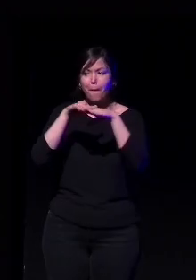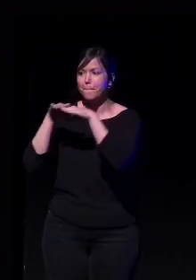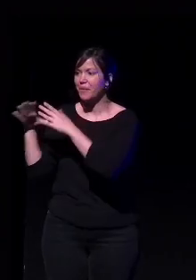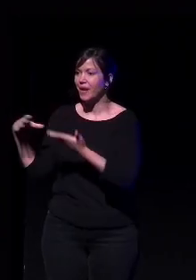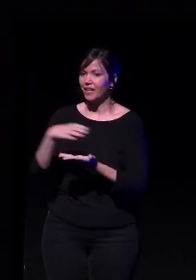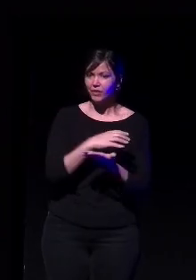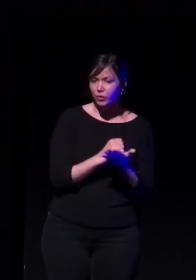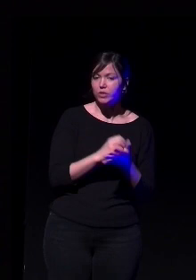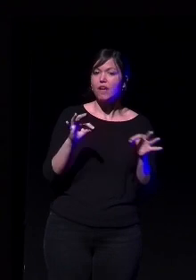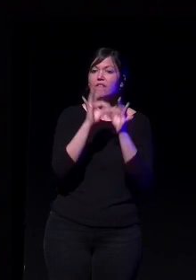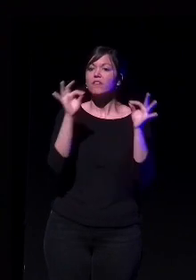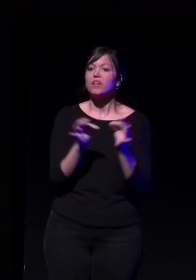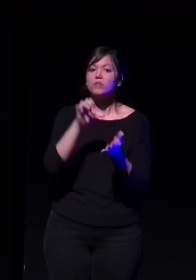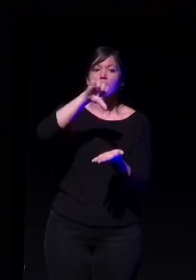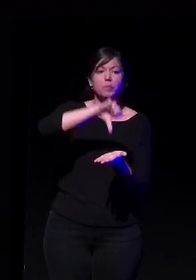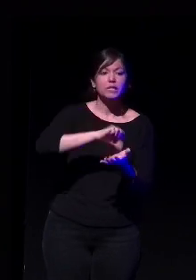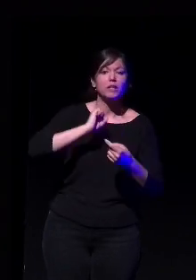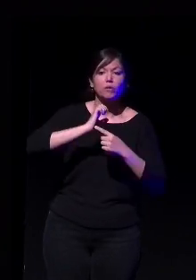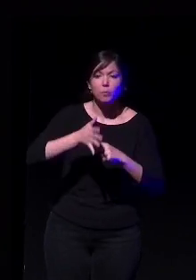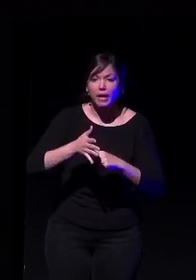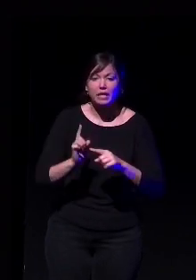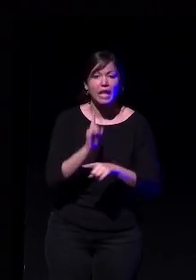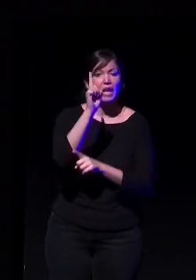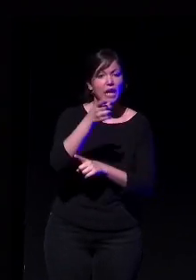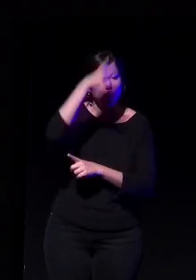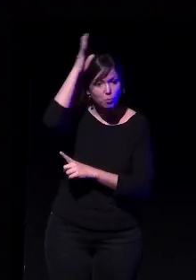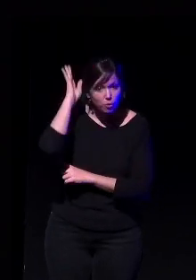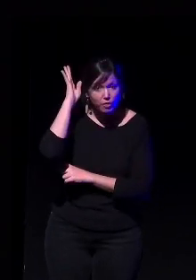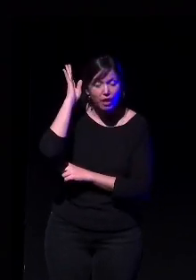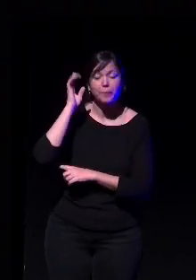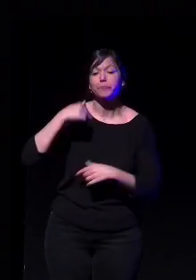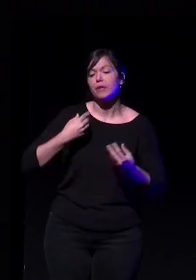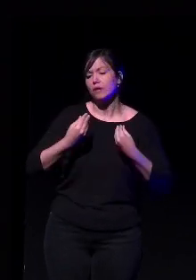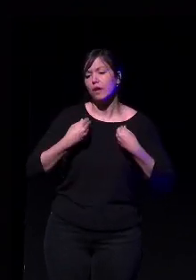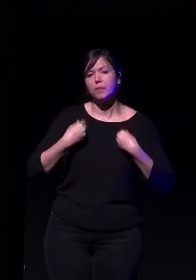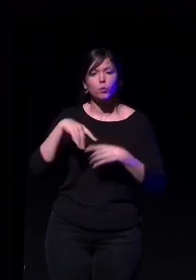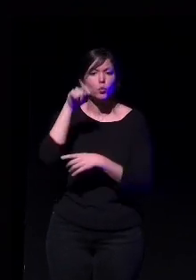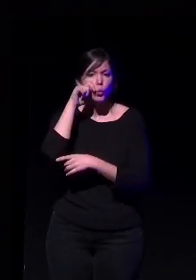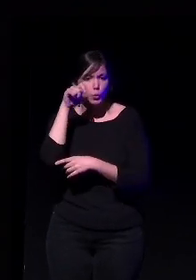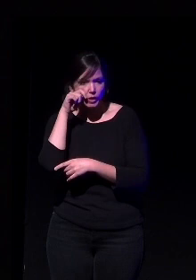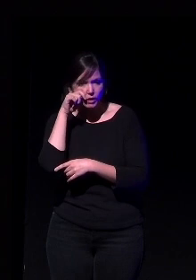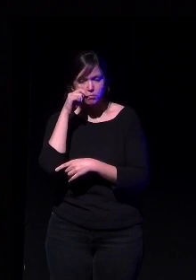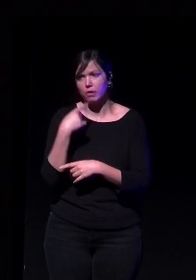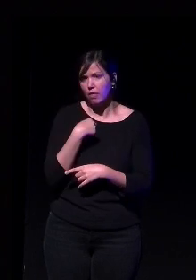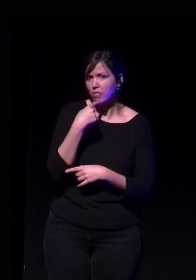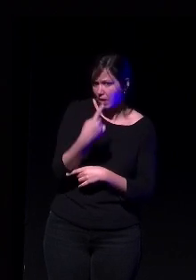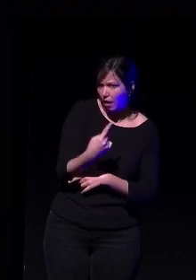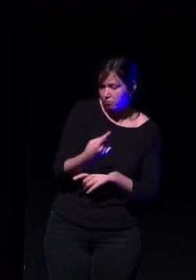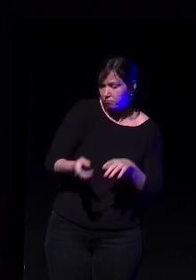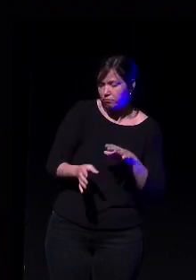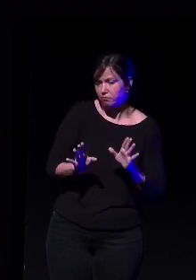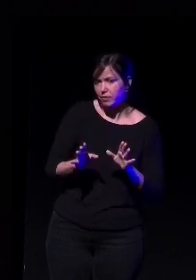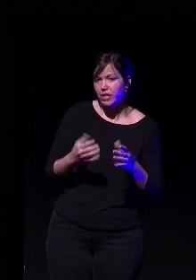plegats. Figueres és la capital d'una comarca, l'Alt Empordà, que viu abocada al turisme, no ho neguem, una comarca